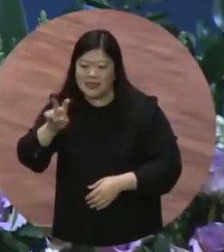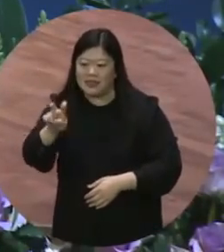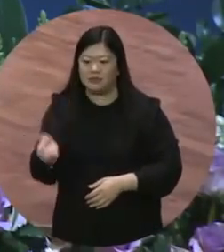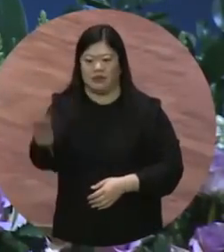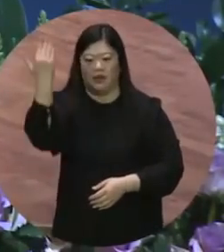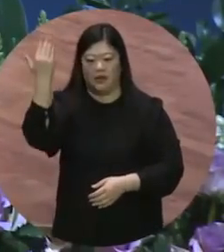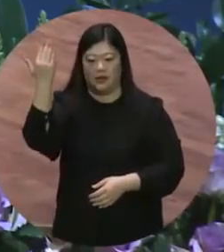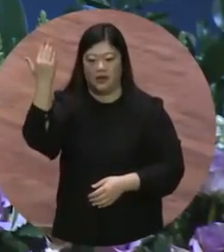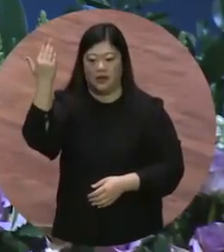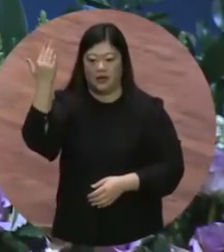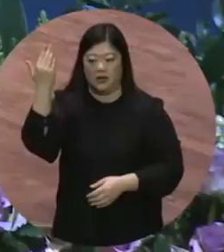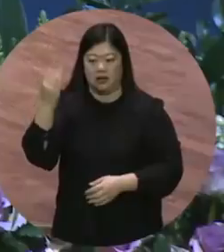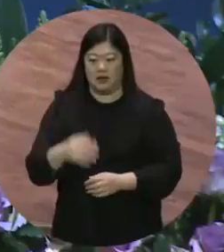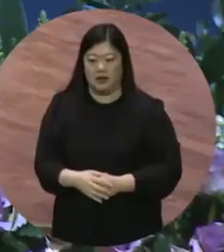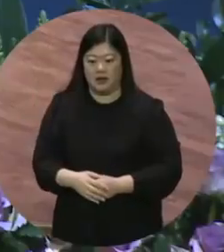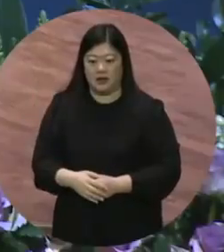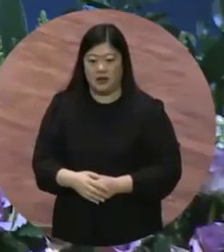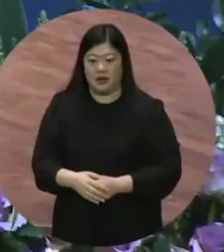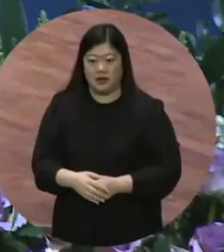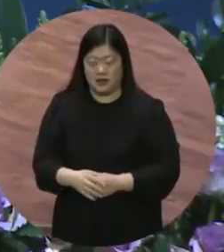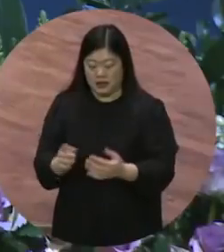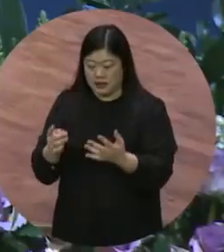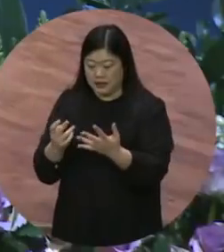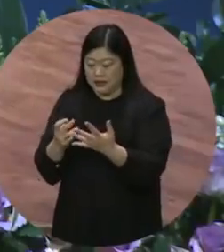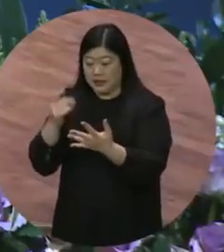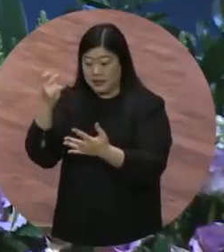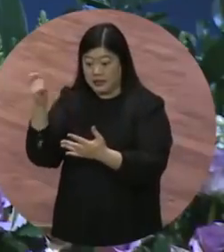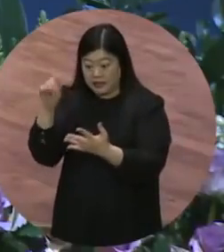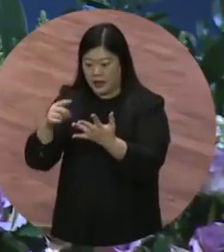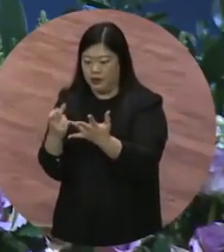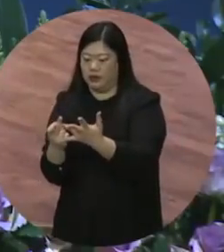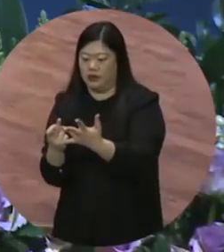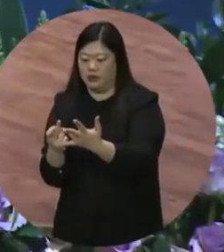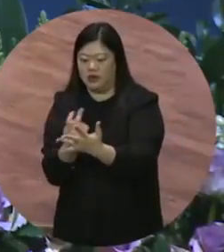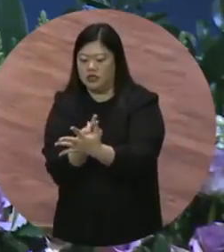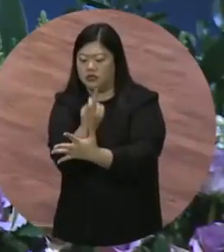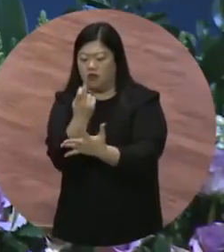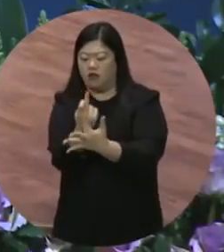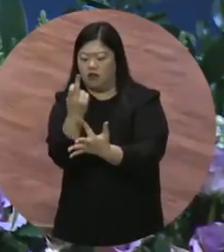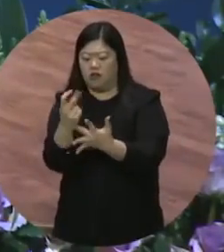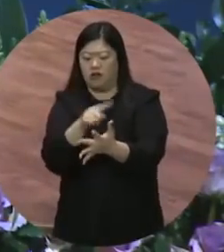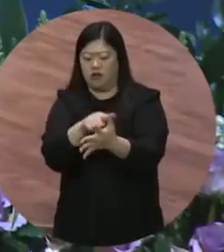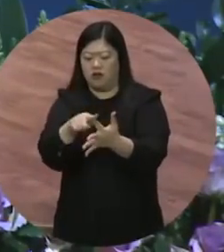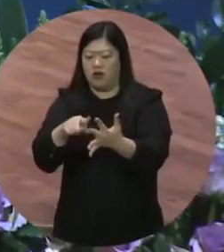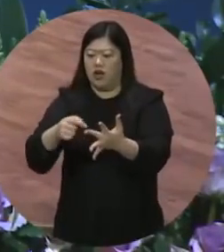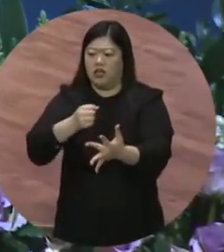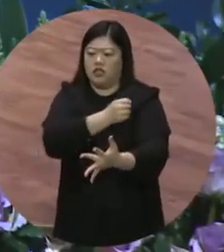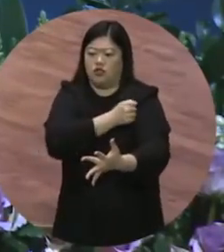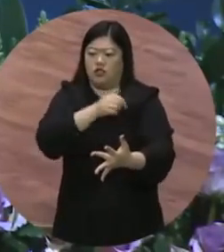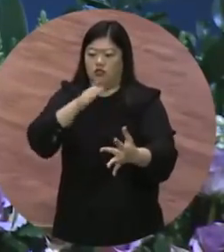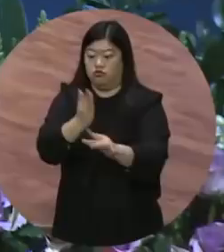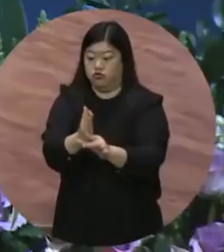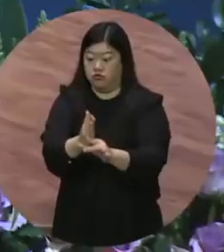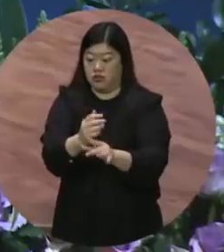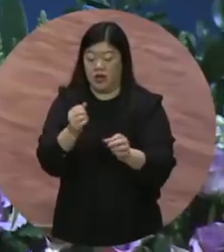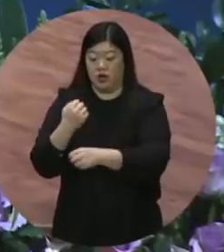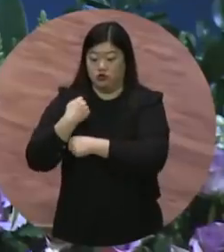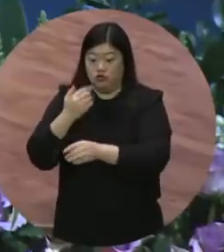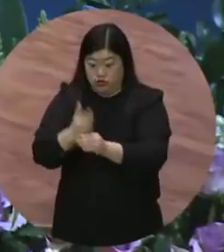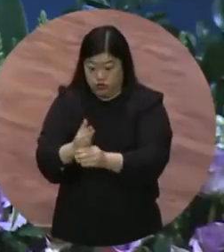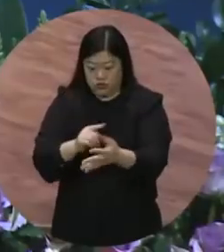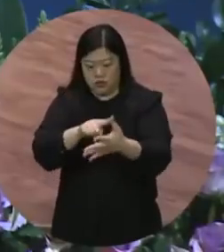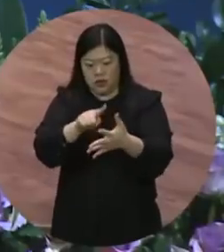다윗은 8형제예요. 3명의 형이 전쟁터에 나갔기 때문에 6명은 20세 이하입니다. 그것도